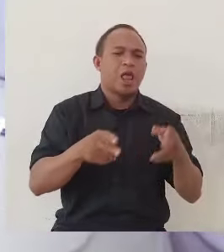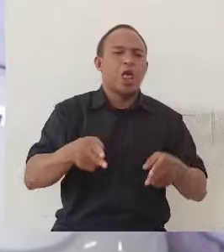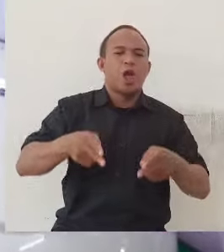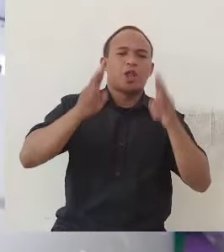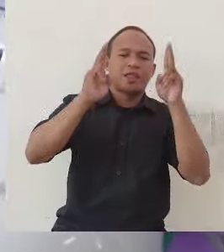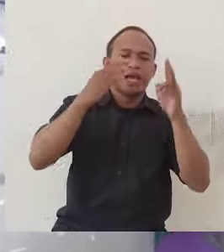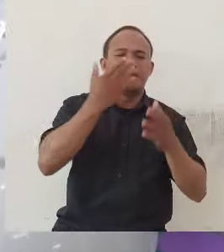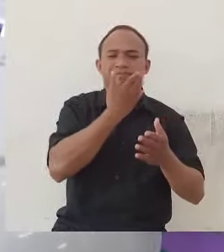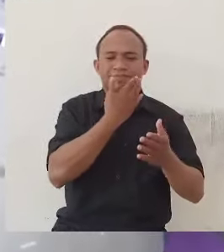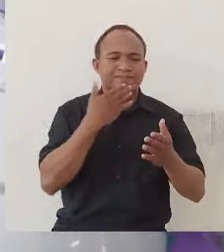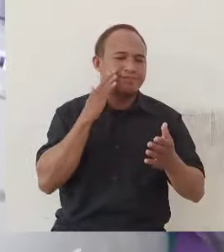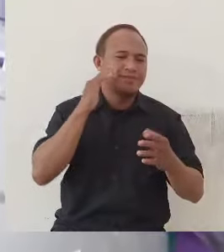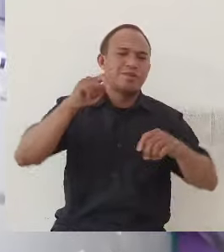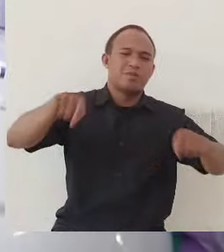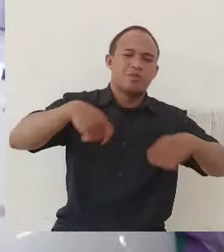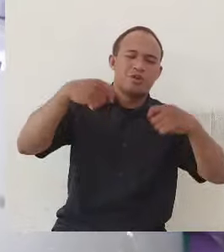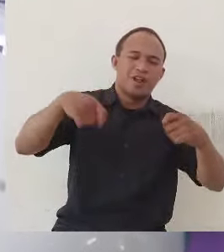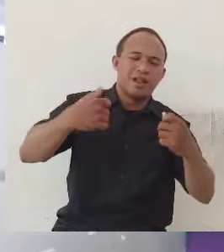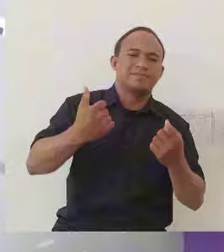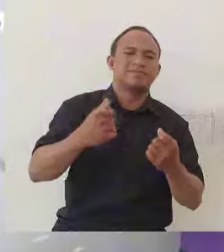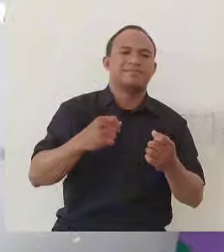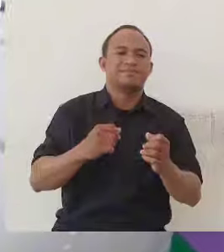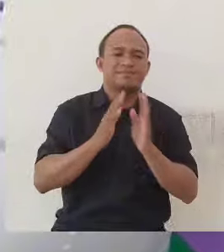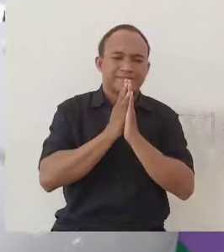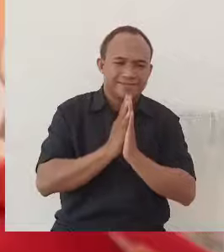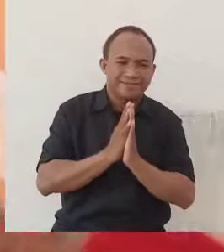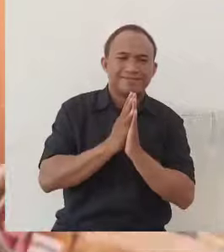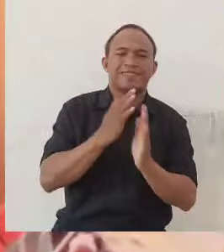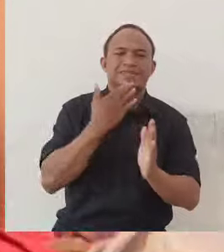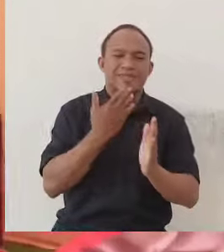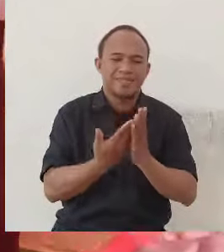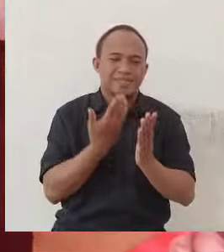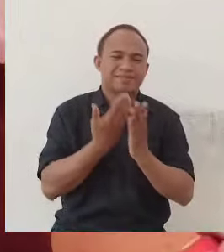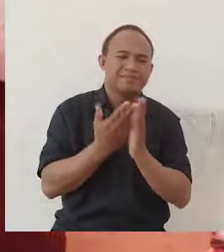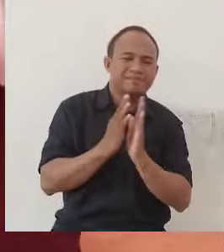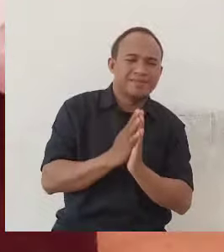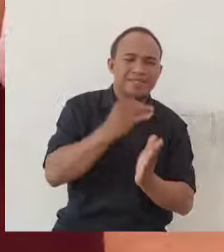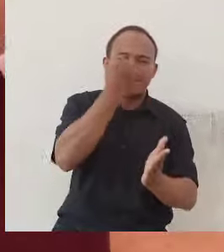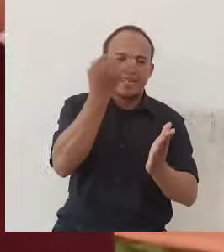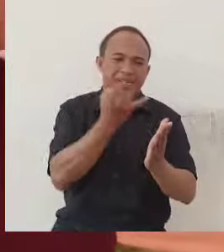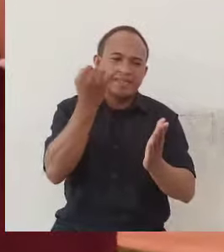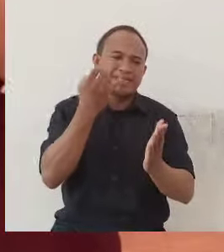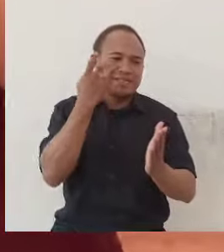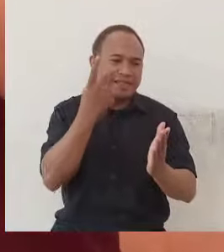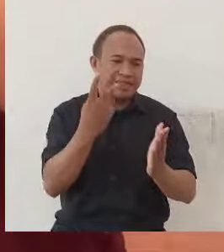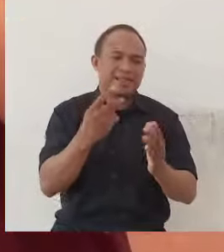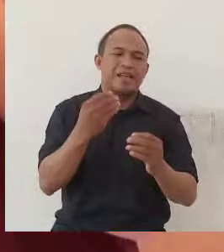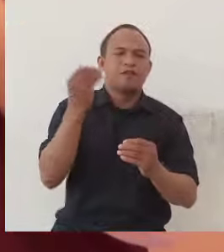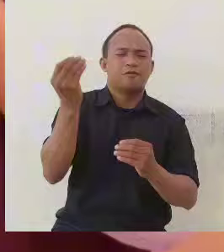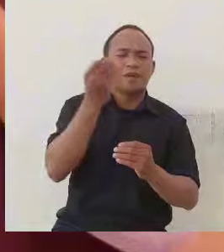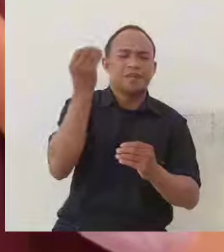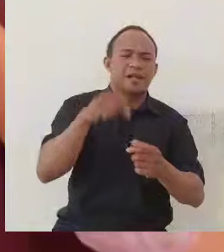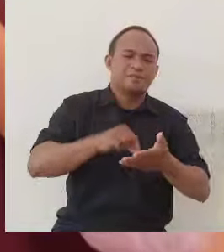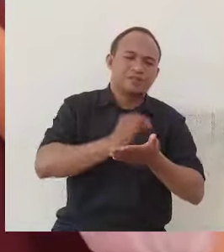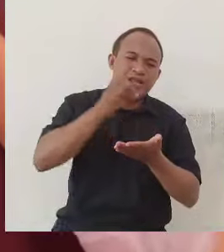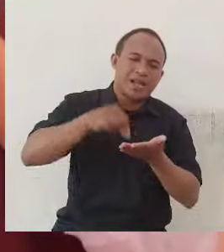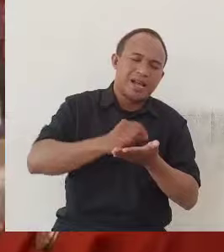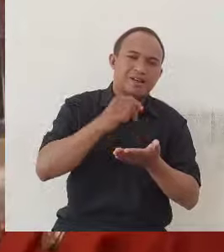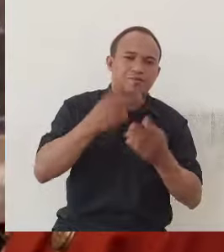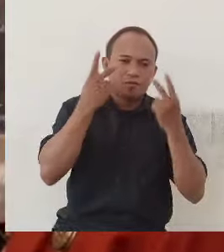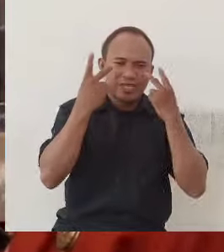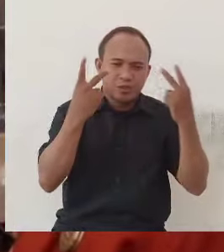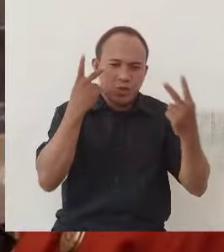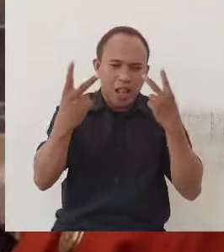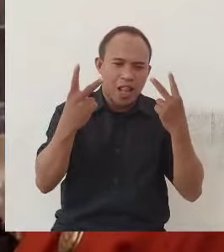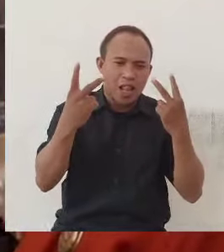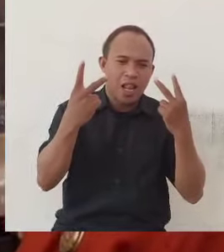program keahlian perhotelan, kecantikan, dan tata boga atau kuliner. Ada juga industri kreatif yang diisi desain komunikasi visual